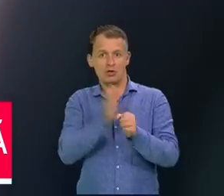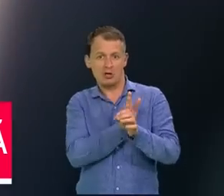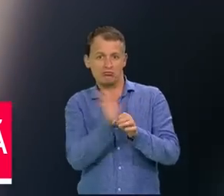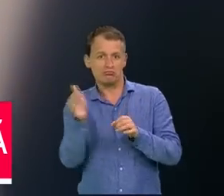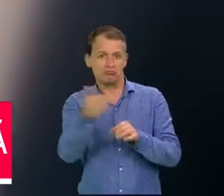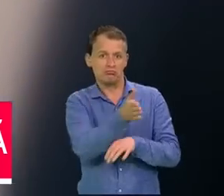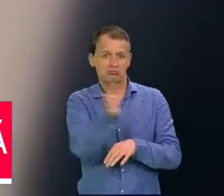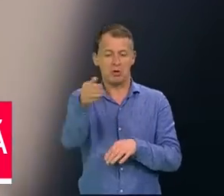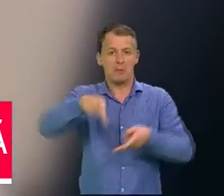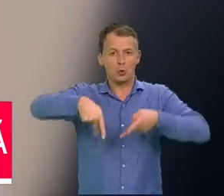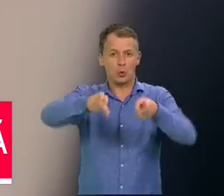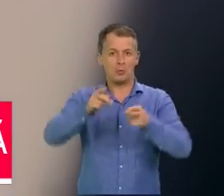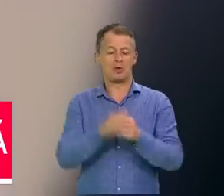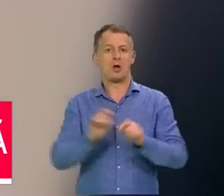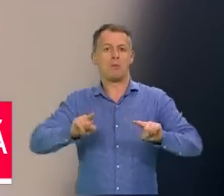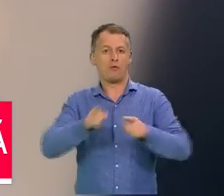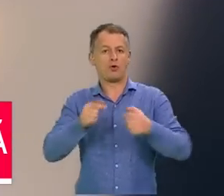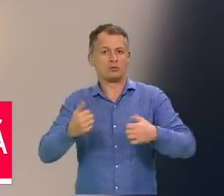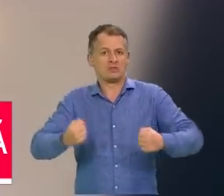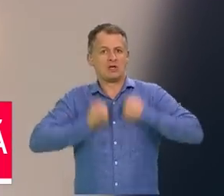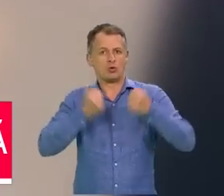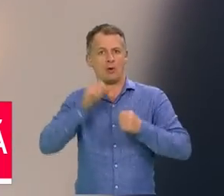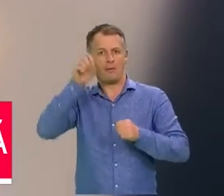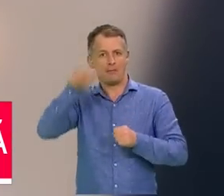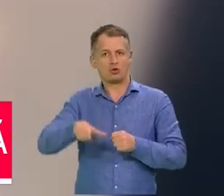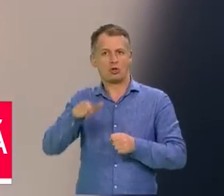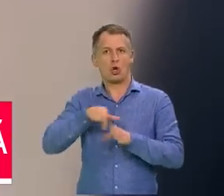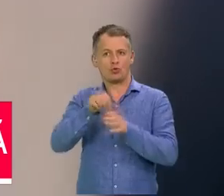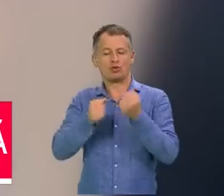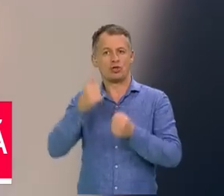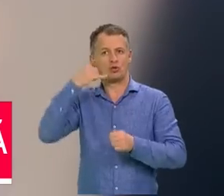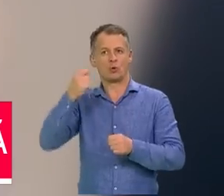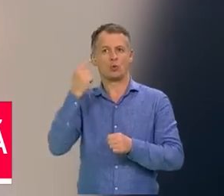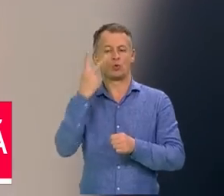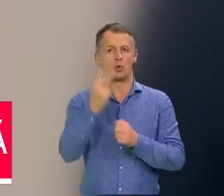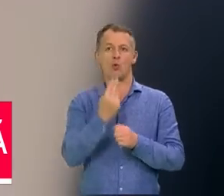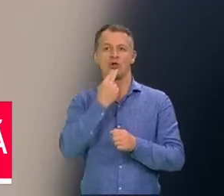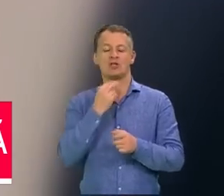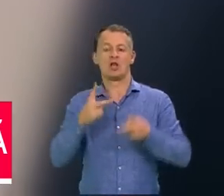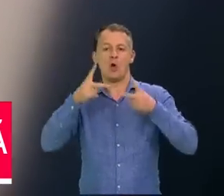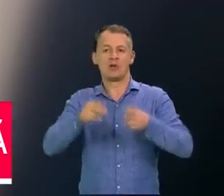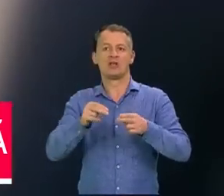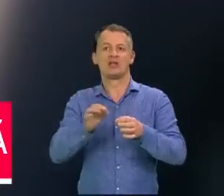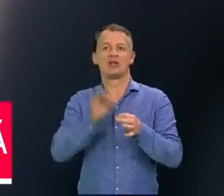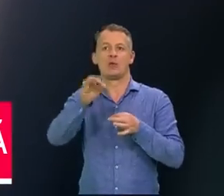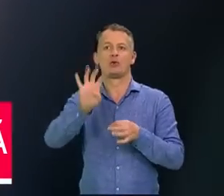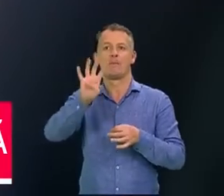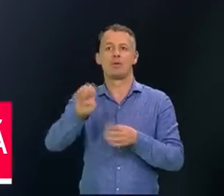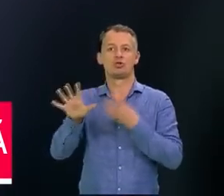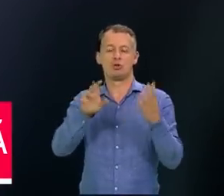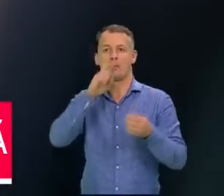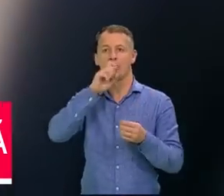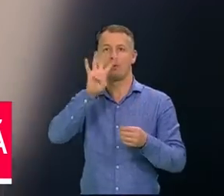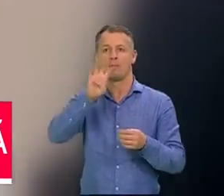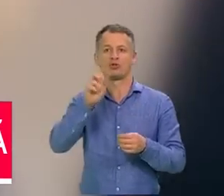a generat panică pe șosea. Șoferii au sunat la 112, iar polițiștii l-au oprit la kilometru 49. Bărbatul, în vârstă de